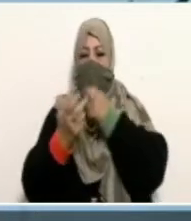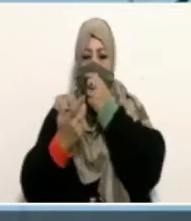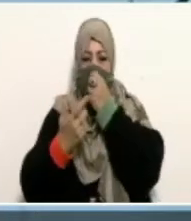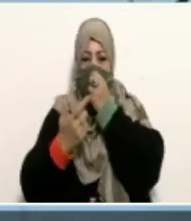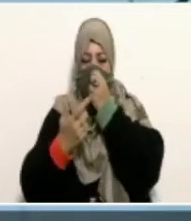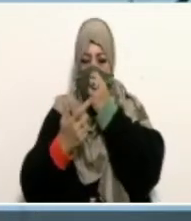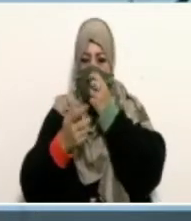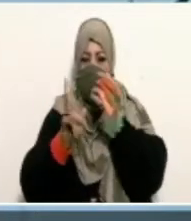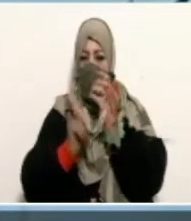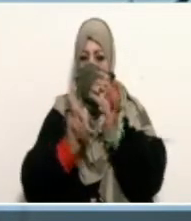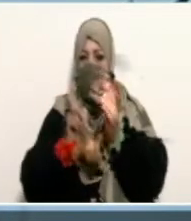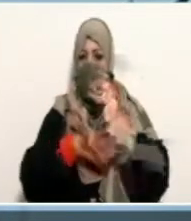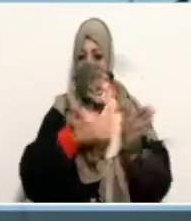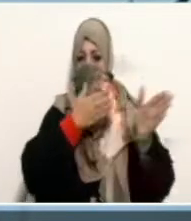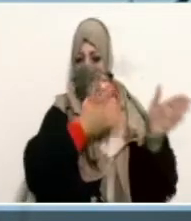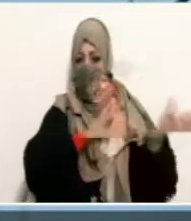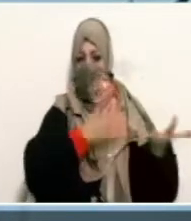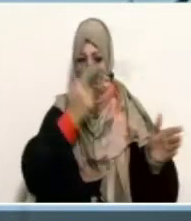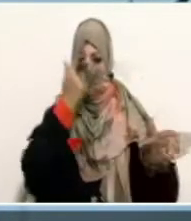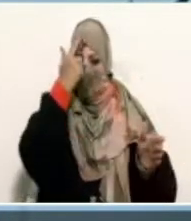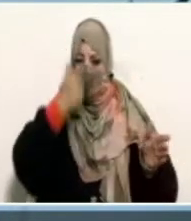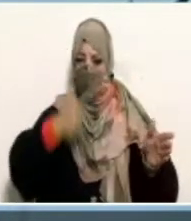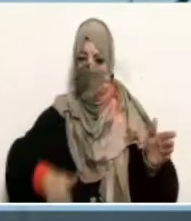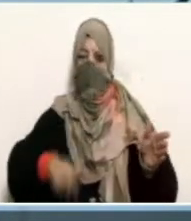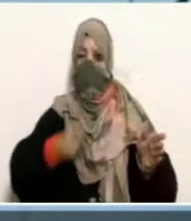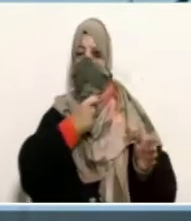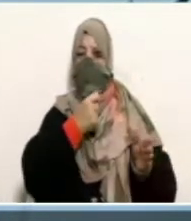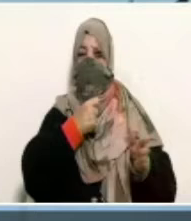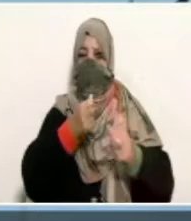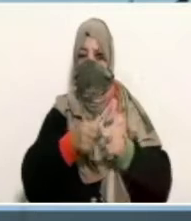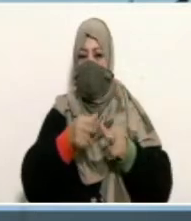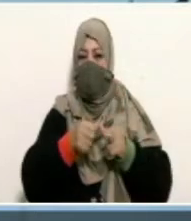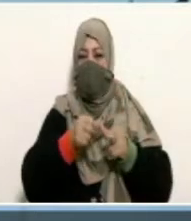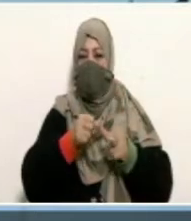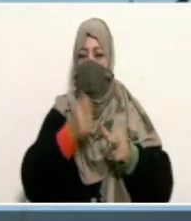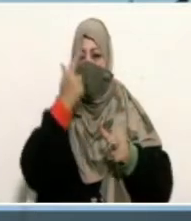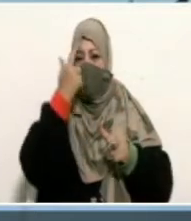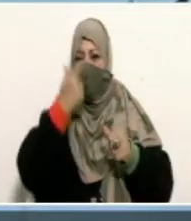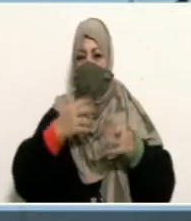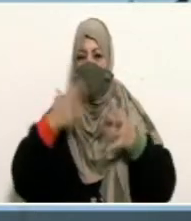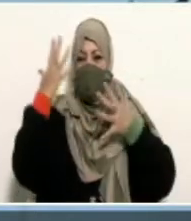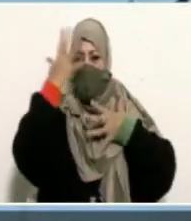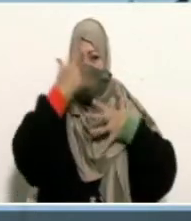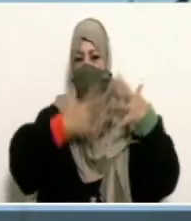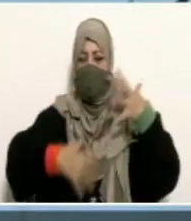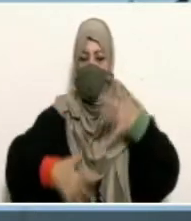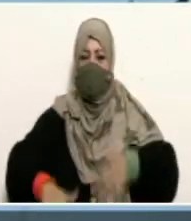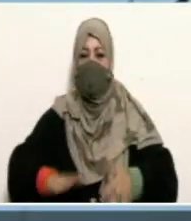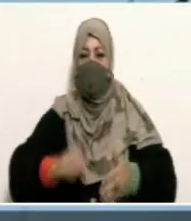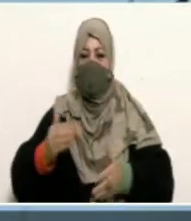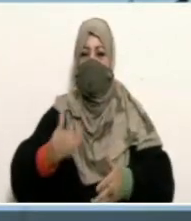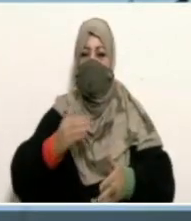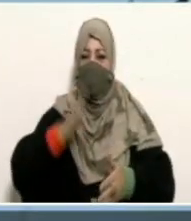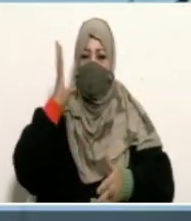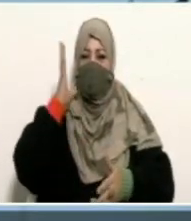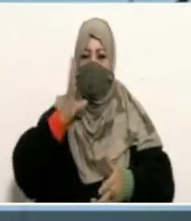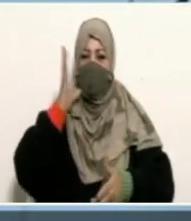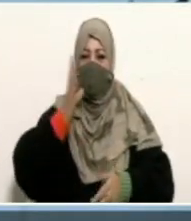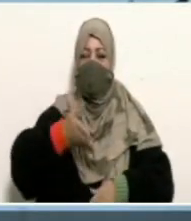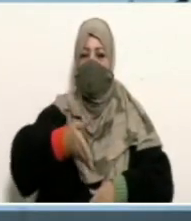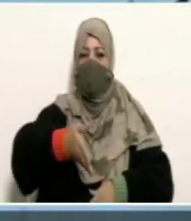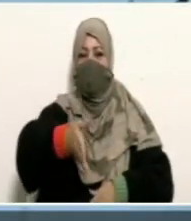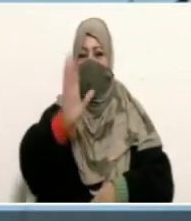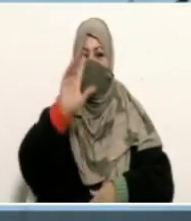السنة أن يغتسل المرء قبل أن يذهب لصلاة الجمعة،